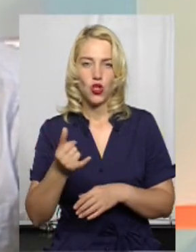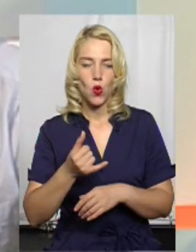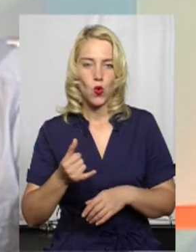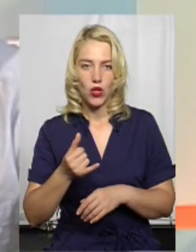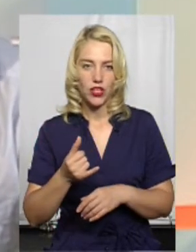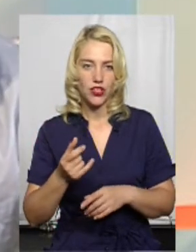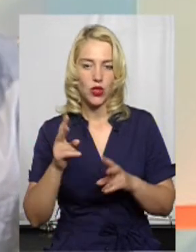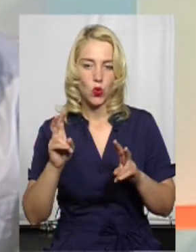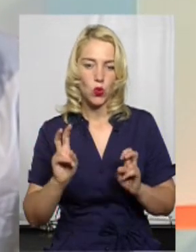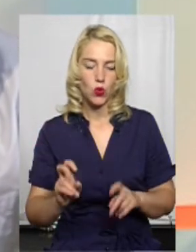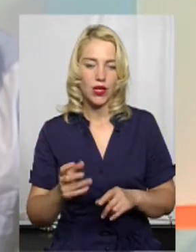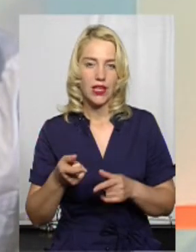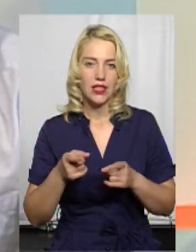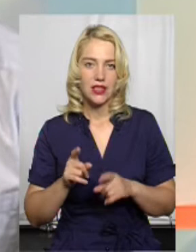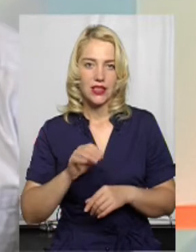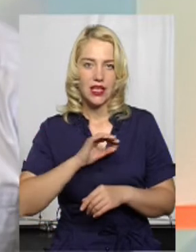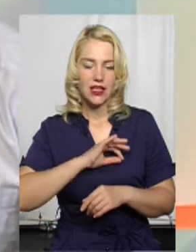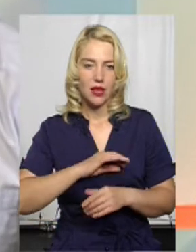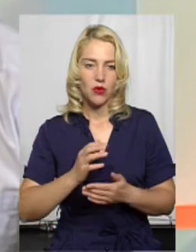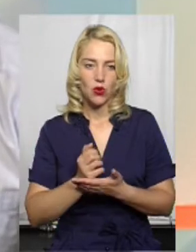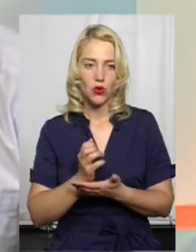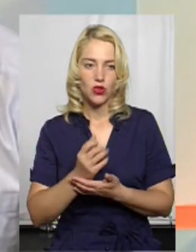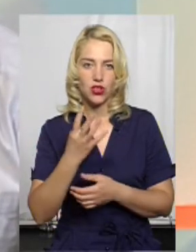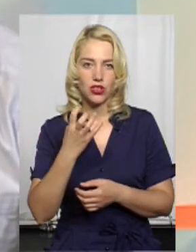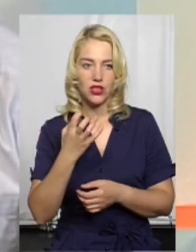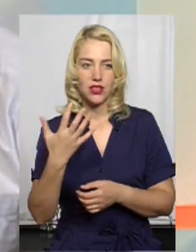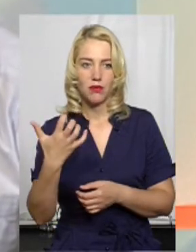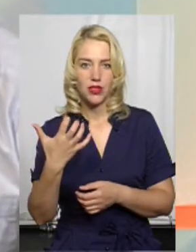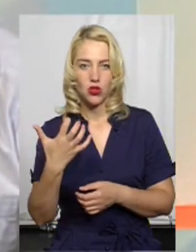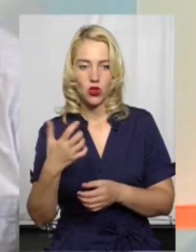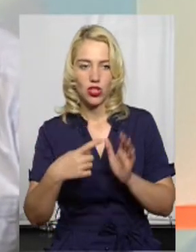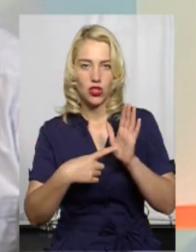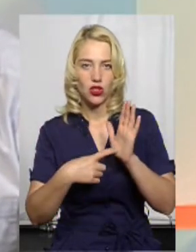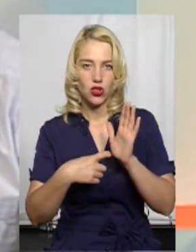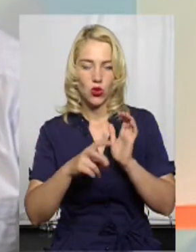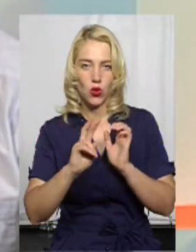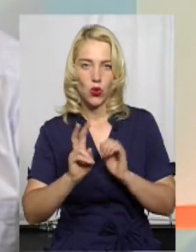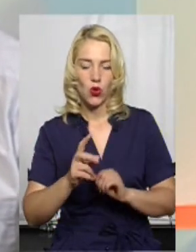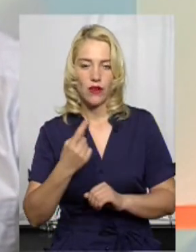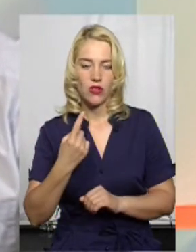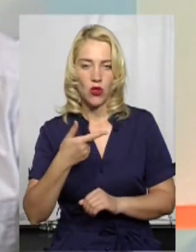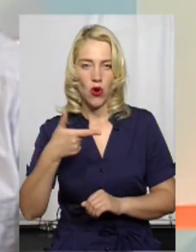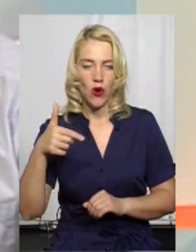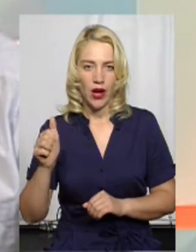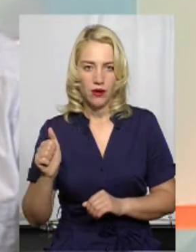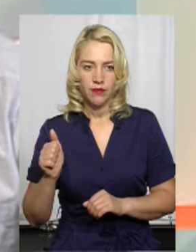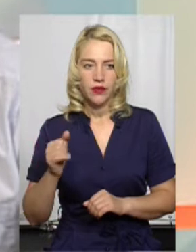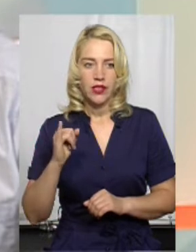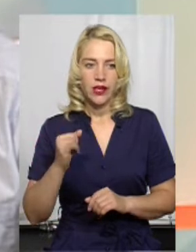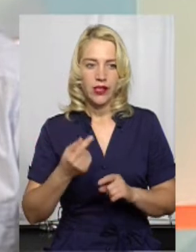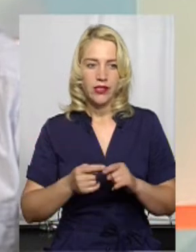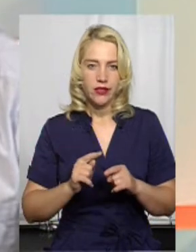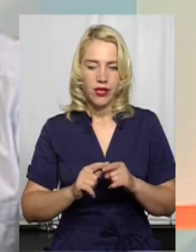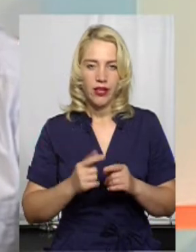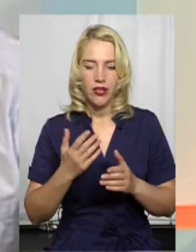культури. Дійсно, рентабельність доходу складає 400-500, в кращому разі $600 з одного гектара. І є